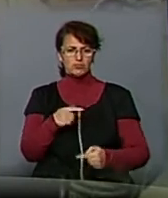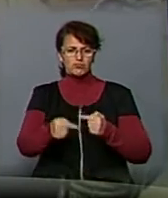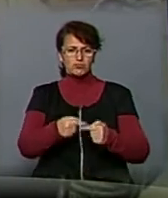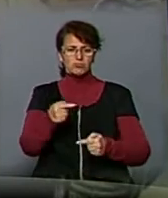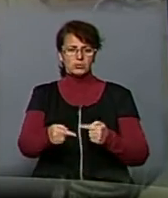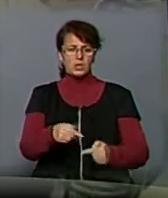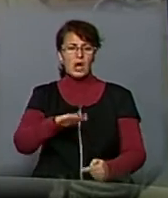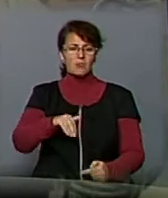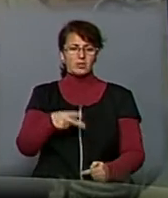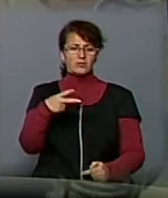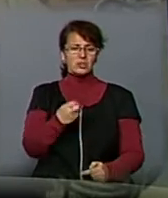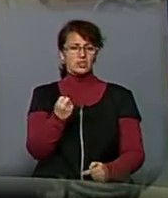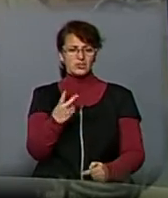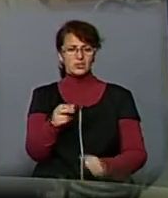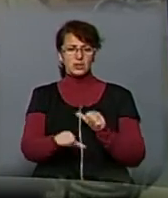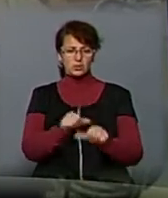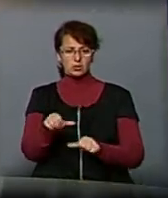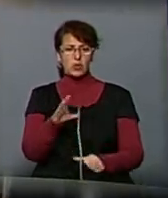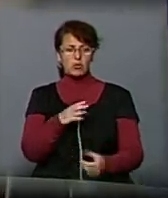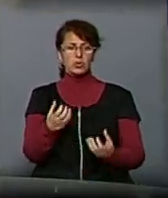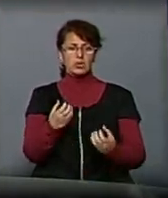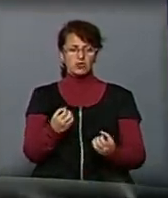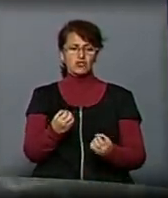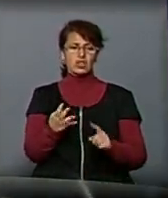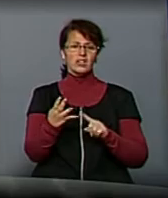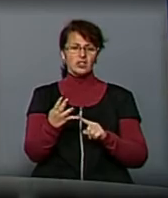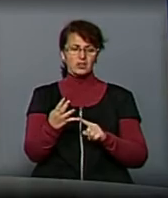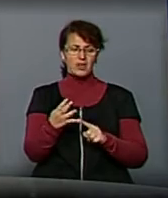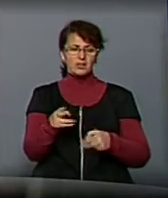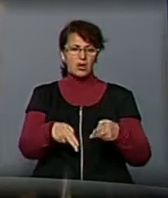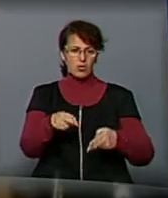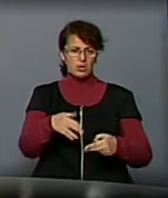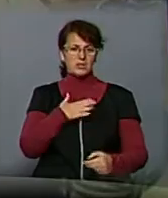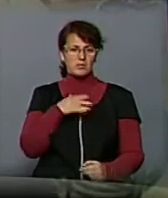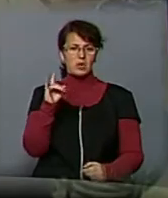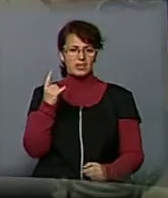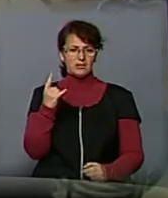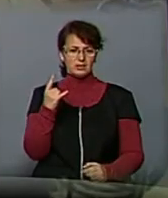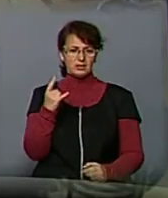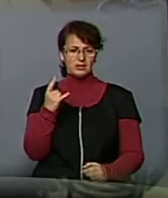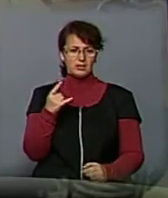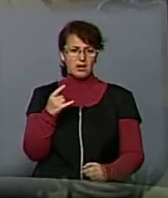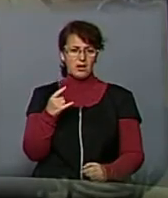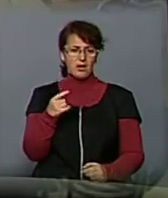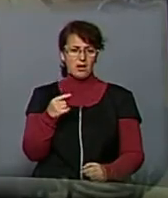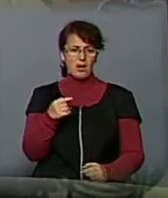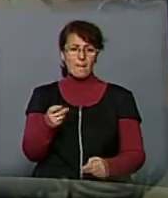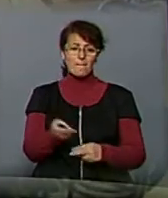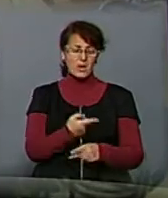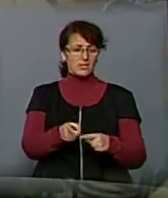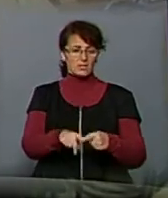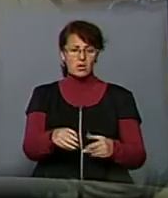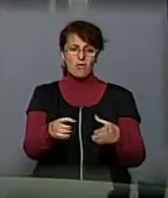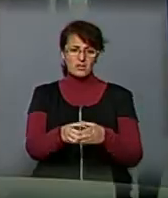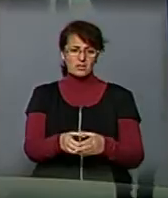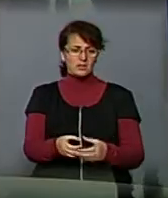потім у 2012-му була вже четверта. Моя дитина без того відділення просто